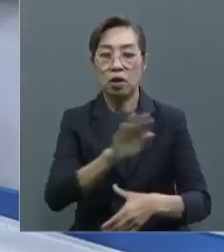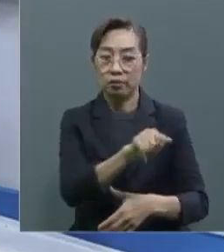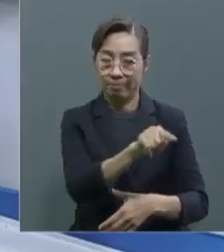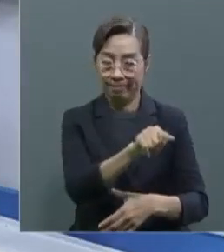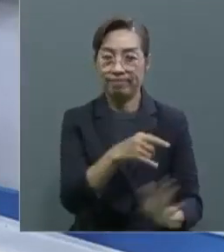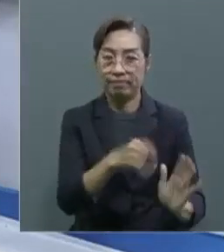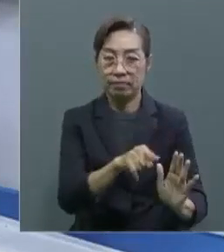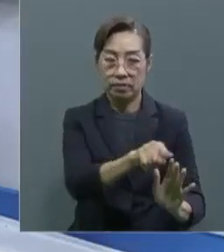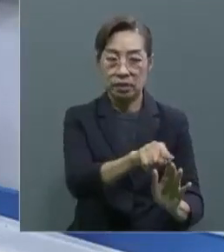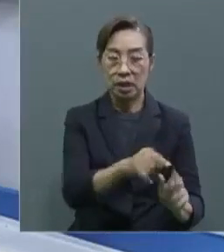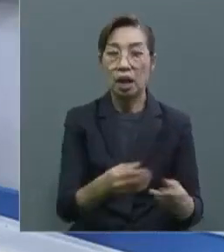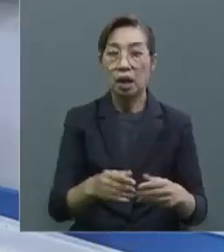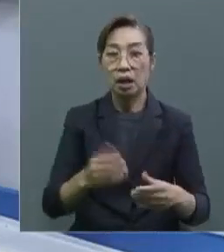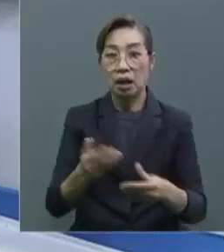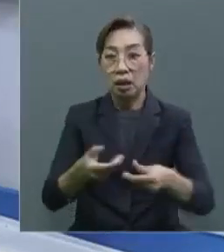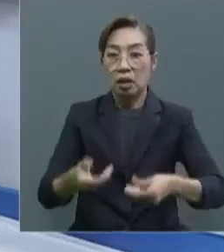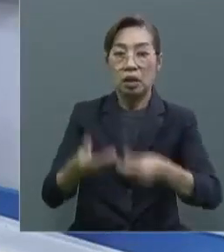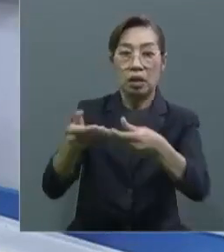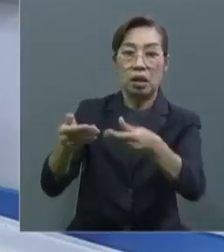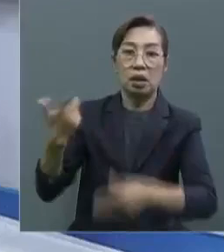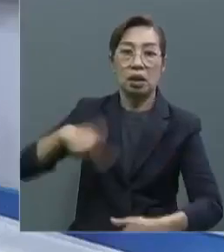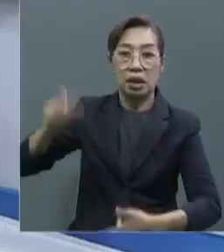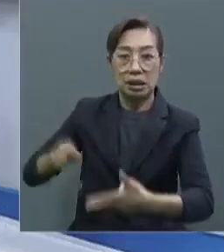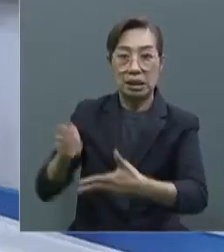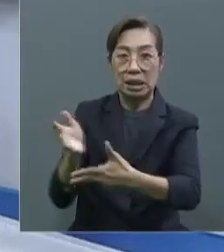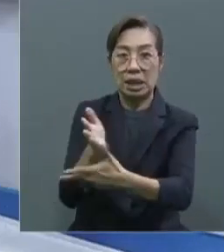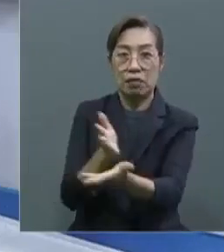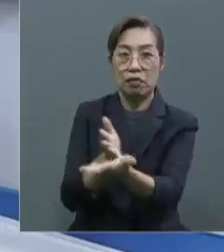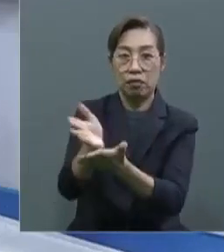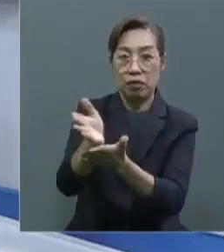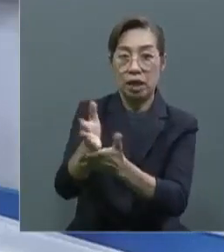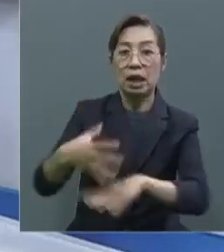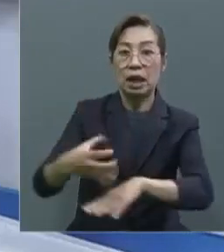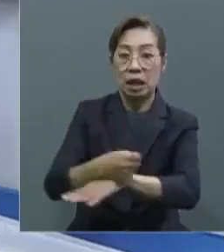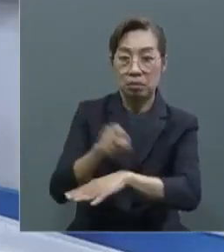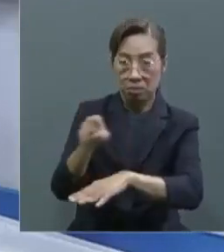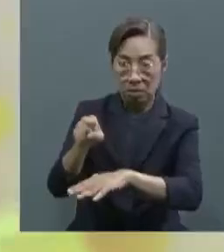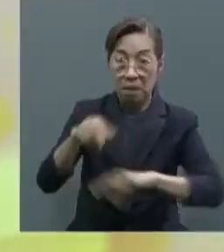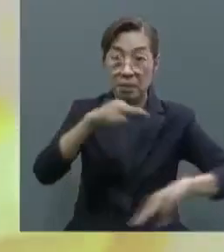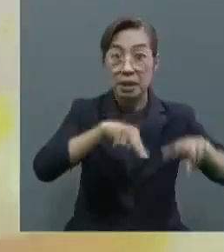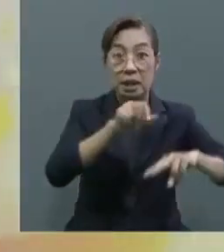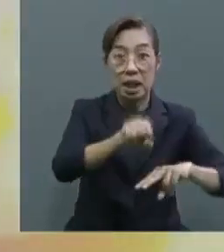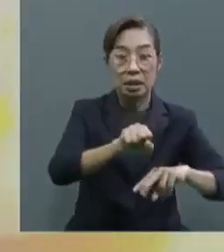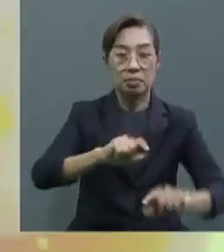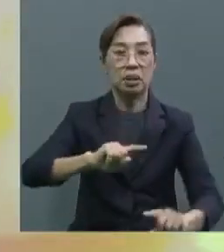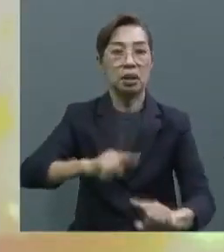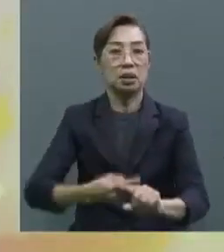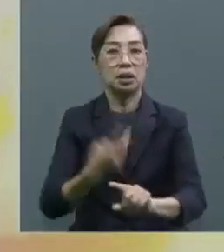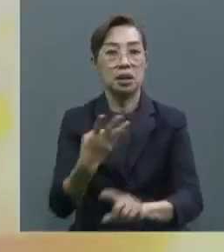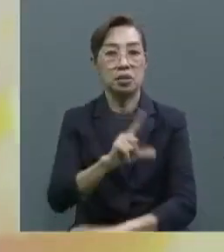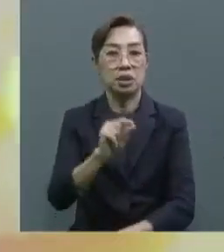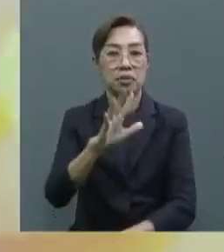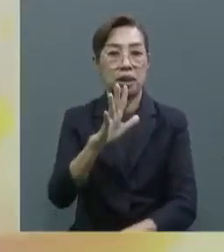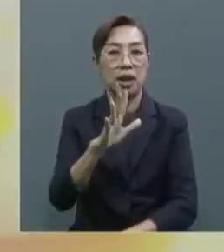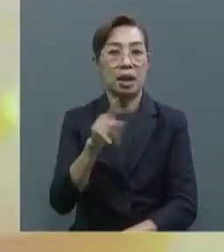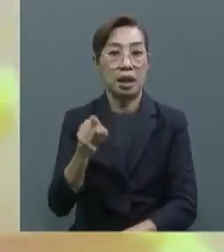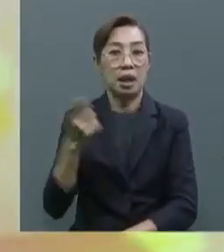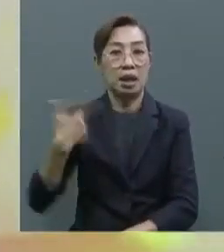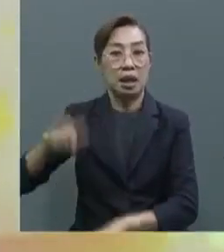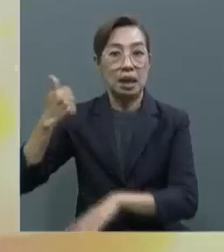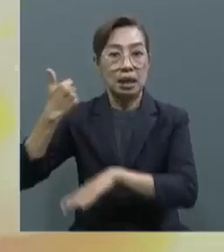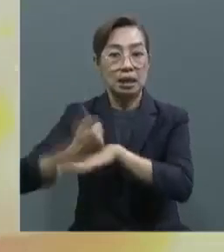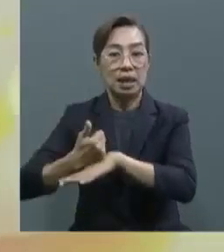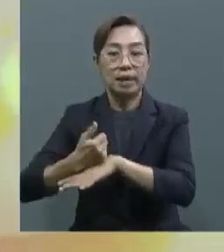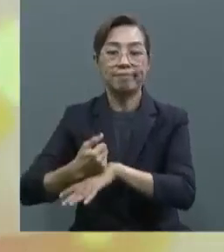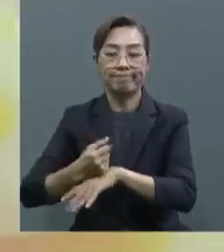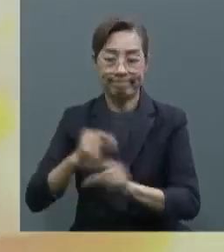งเรื่องให้กับศาลฎีกาแผนกคดีอาญาของผู้ดำรงตำแหน่งทางการเมืองพิจารณานะคะล่าสุดค่ะวันที่25เมษายนศาลค่ะมีค